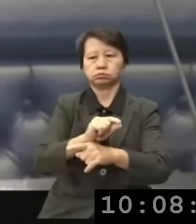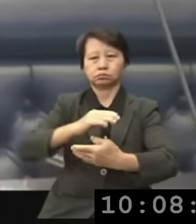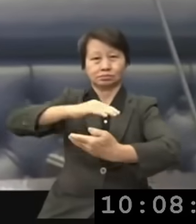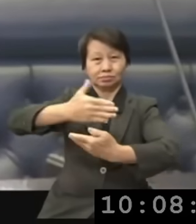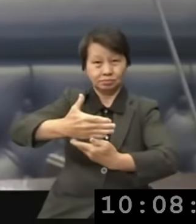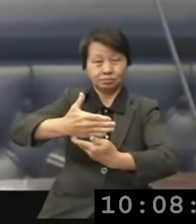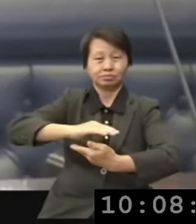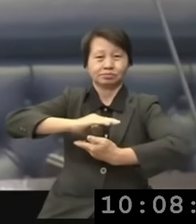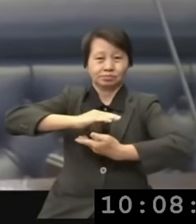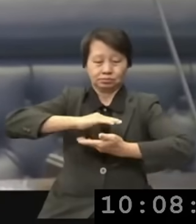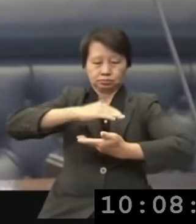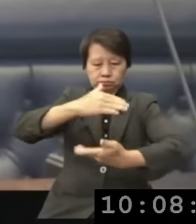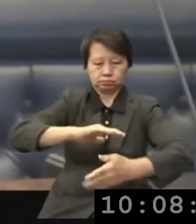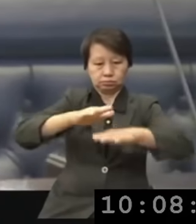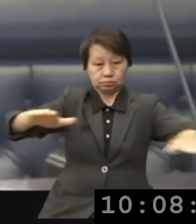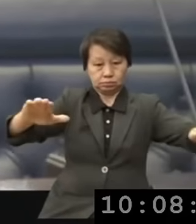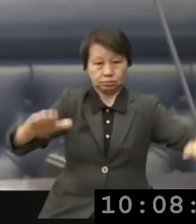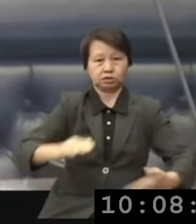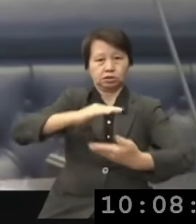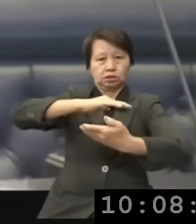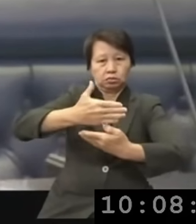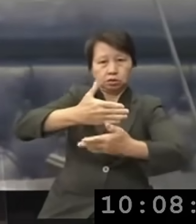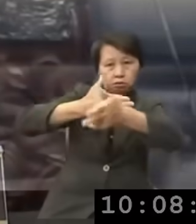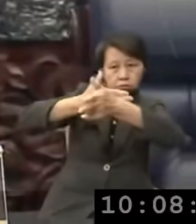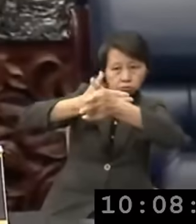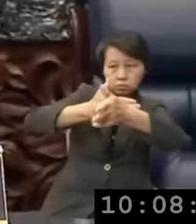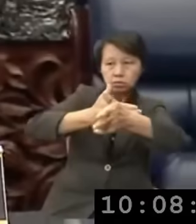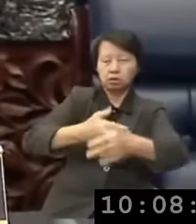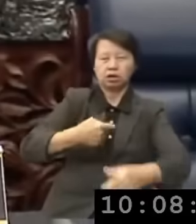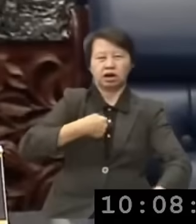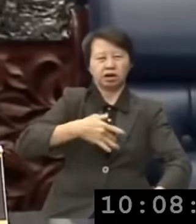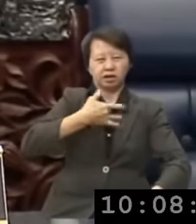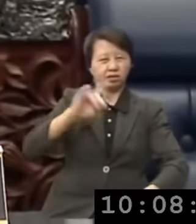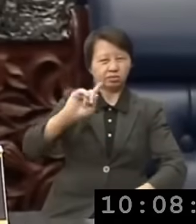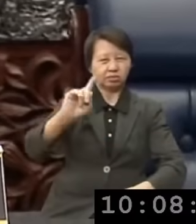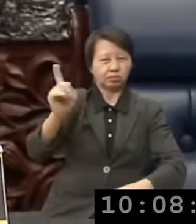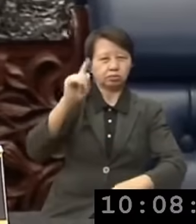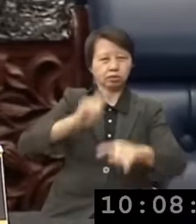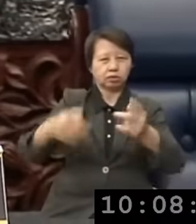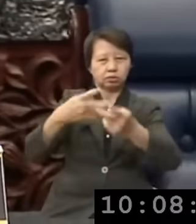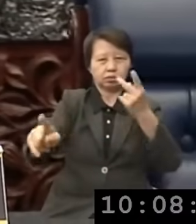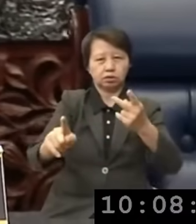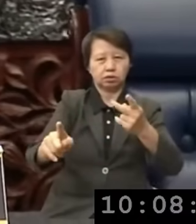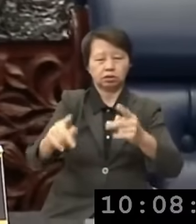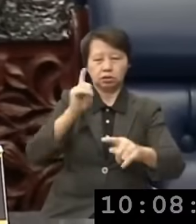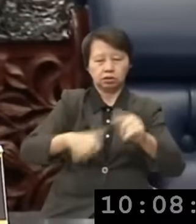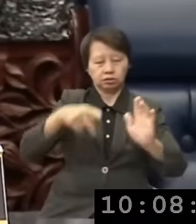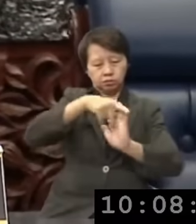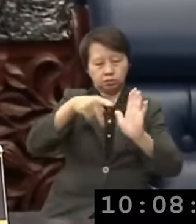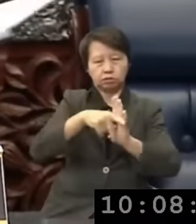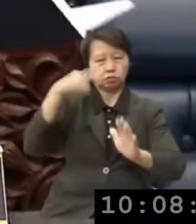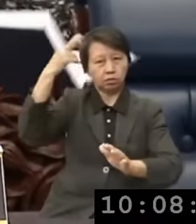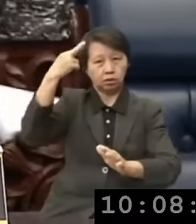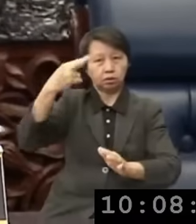perenti-perenti jadi saya rasa ini tidak munasabah yang bermat kalau digunakan peraturan 351 sebagai alasan